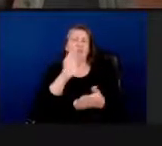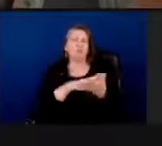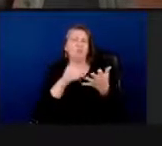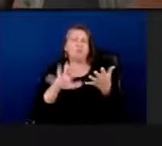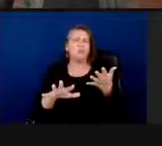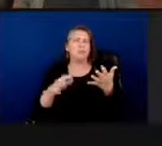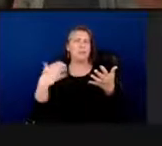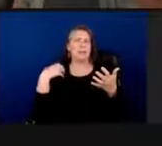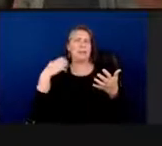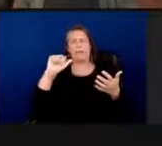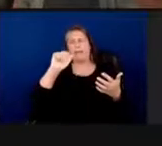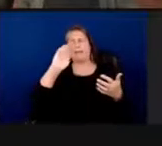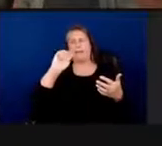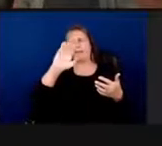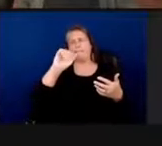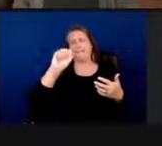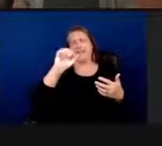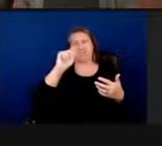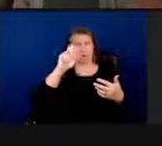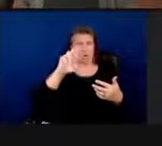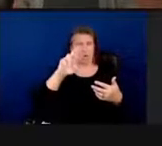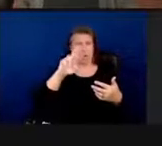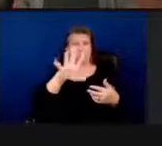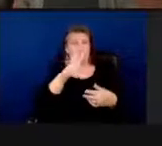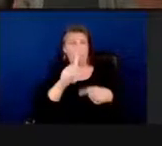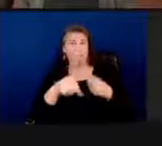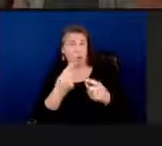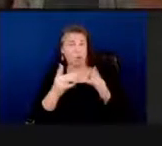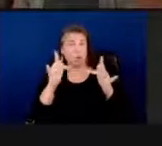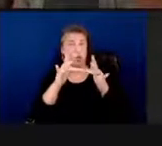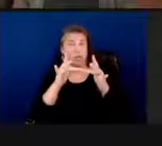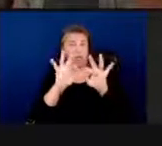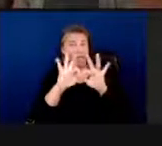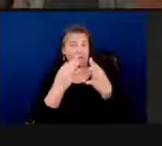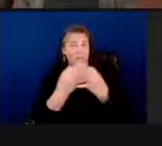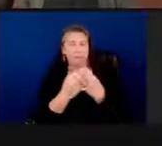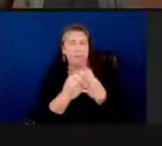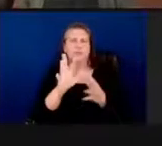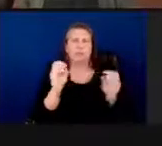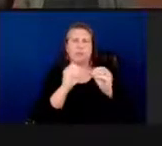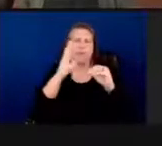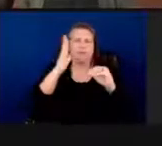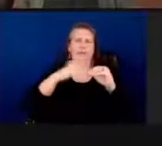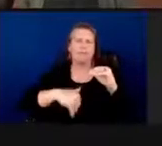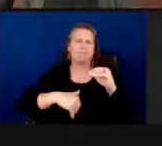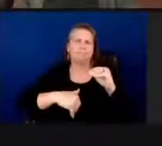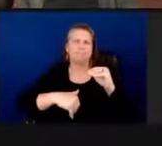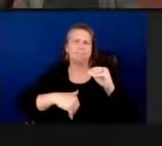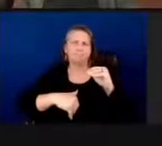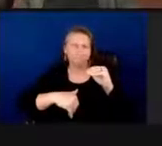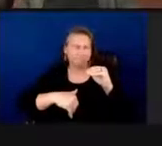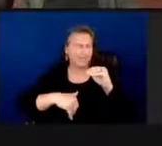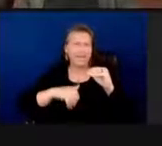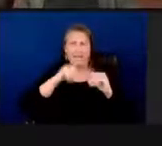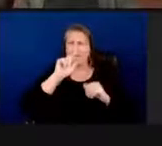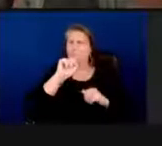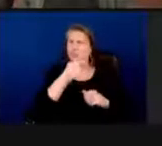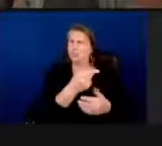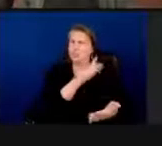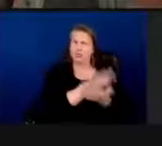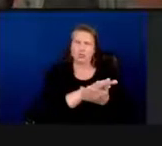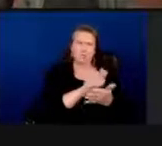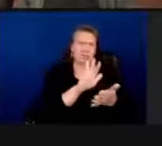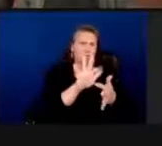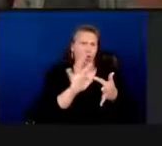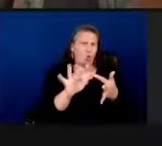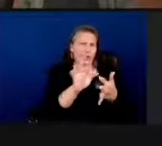kuwasiliana na shule hizi na pia jamii hizi ambapo kuna shule za Sumaku ili